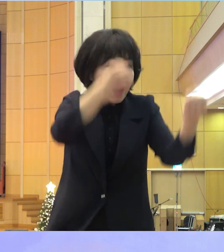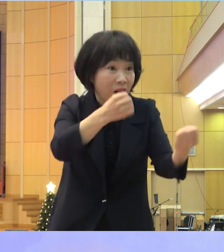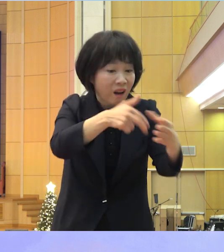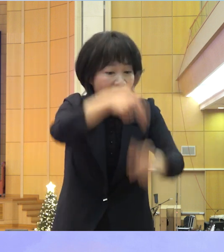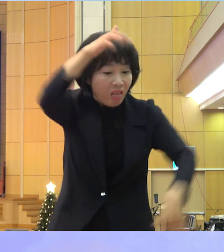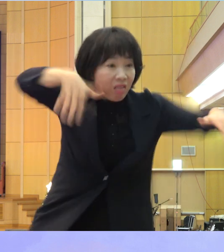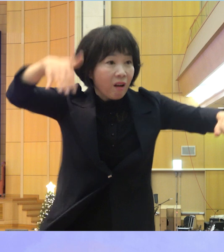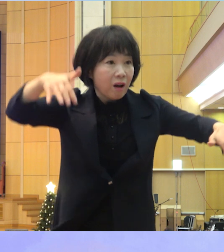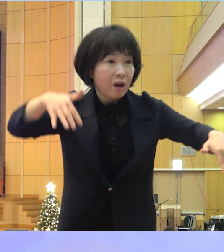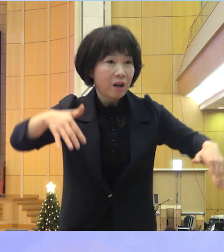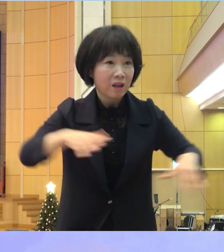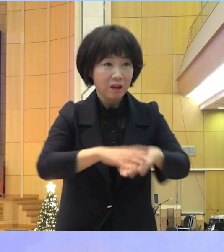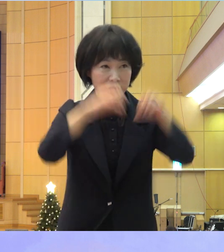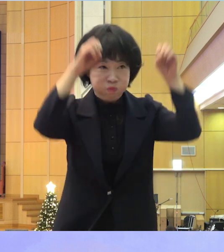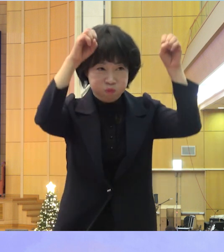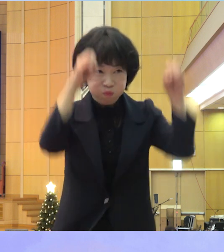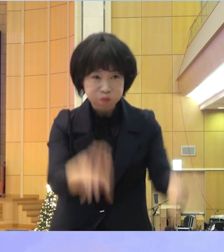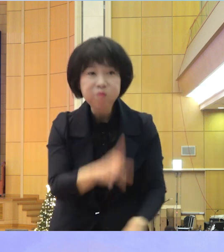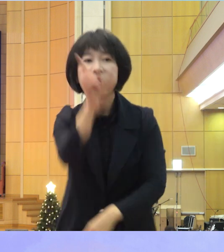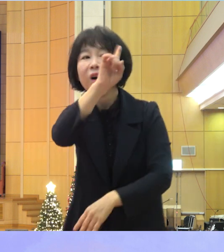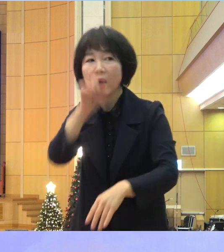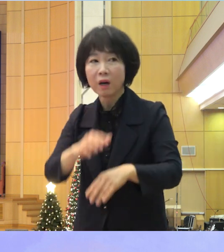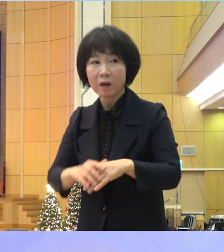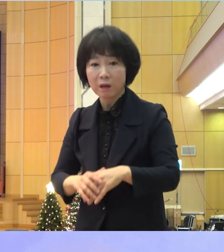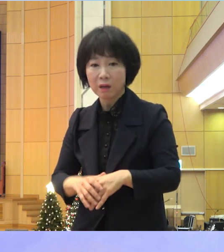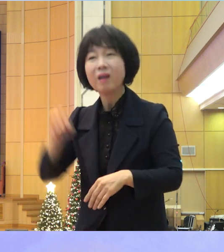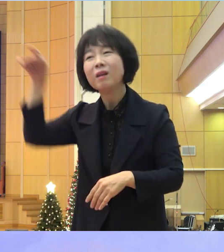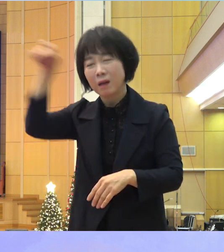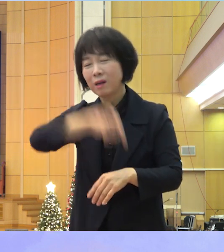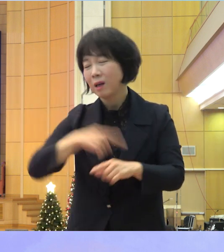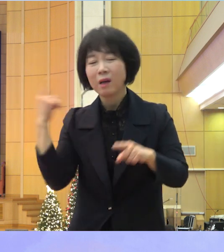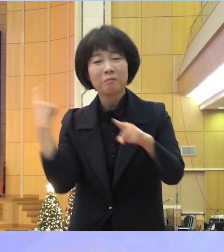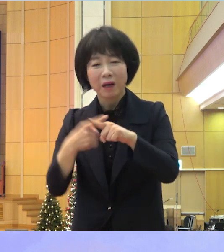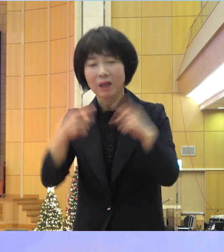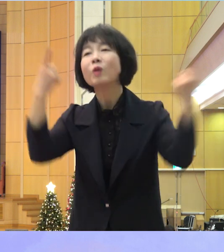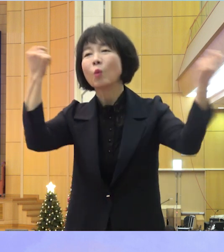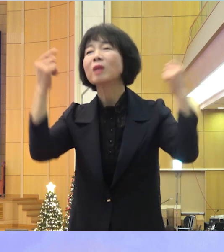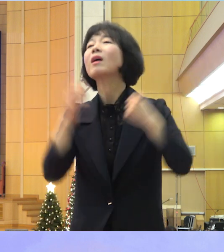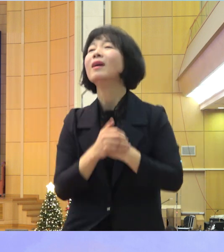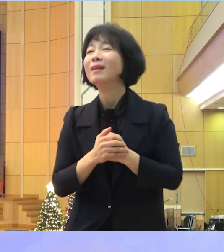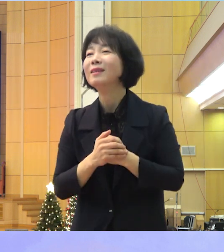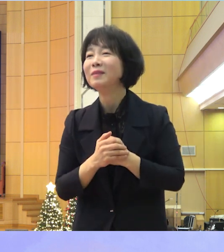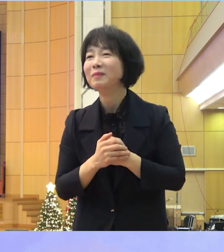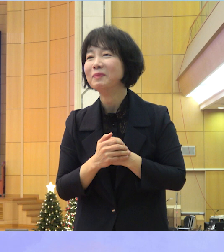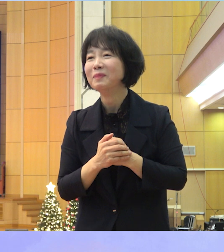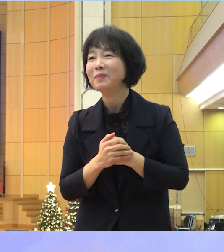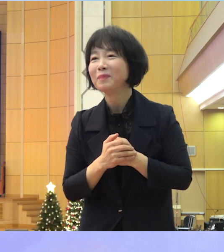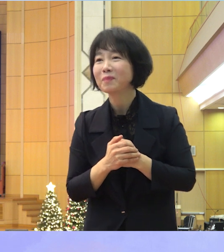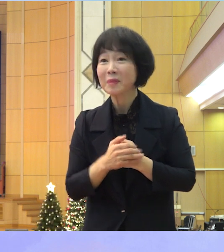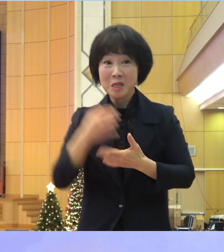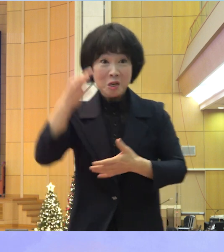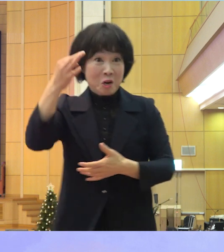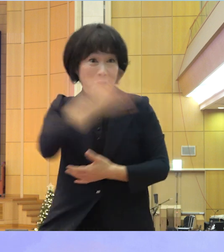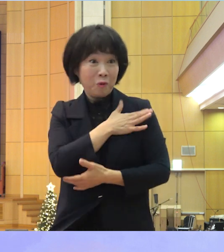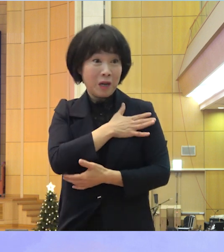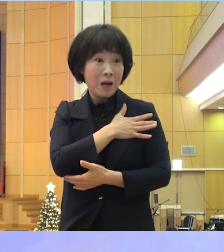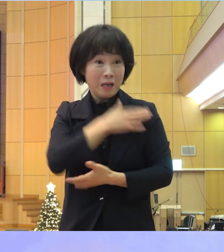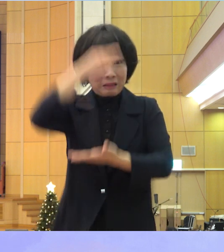죽으나, 아무것도 없이 있다 죽으나, 죽을 때 먹고 죽으나, 먹을 게 없어 굶고 죽으나,